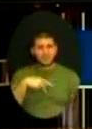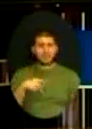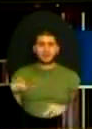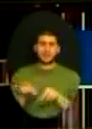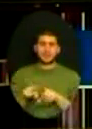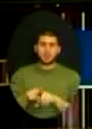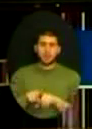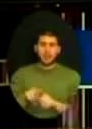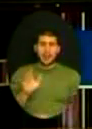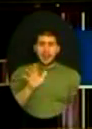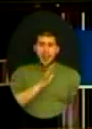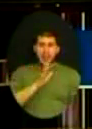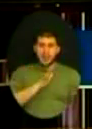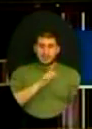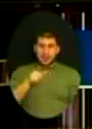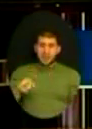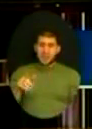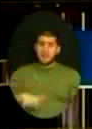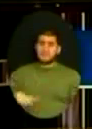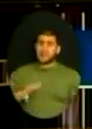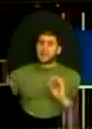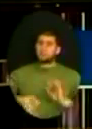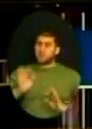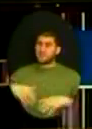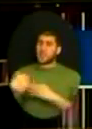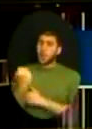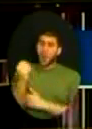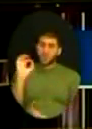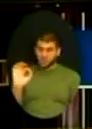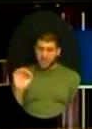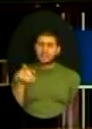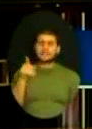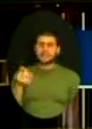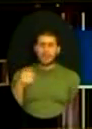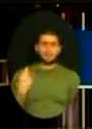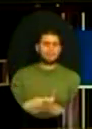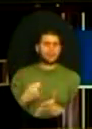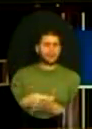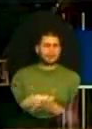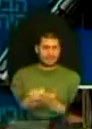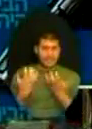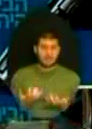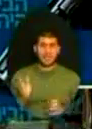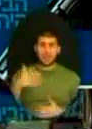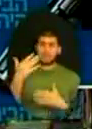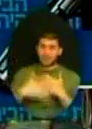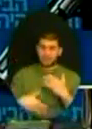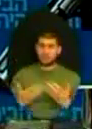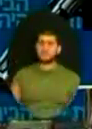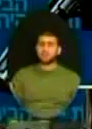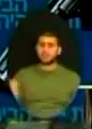שלסכן כאן את מערכת המשפט ואת חוסנה הבסיסי, זה מחיר שגם בסופו של